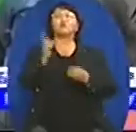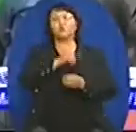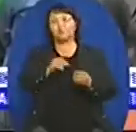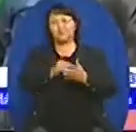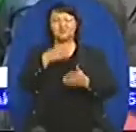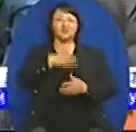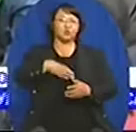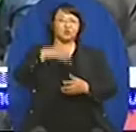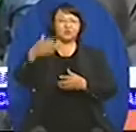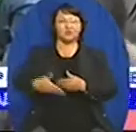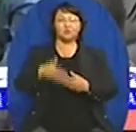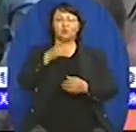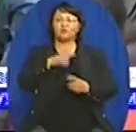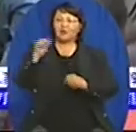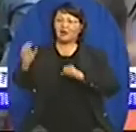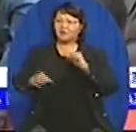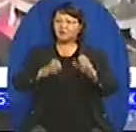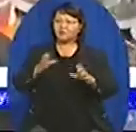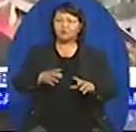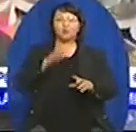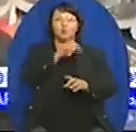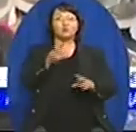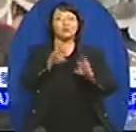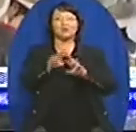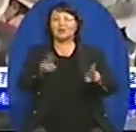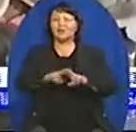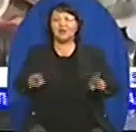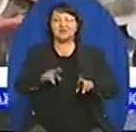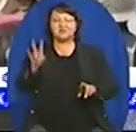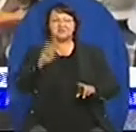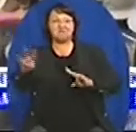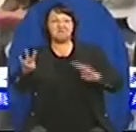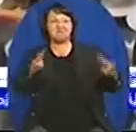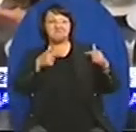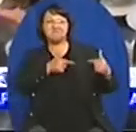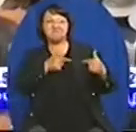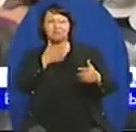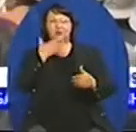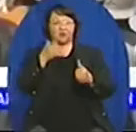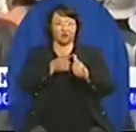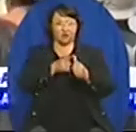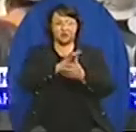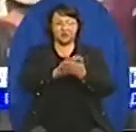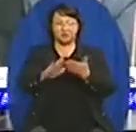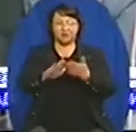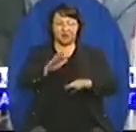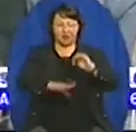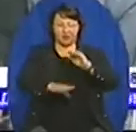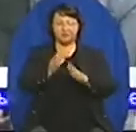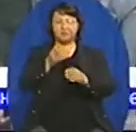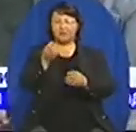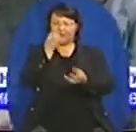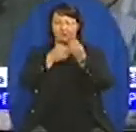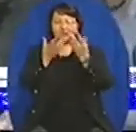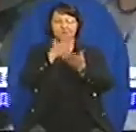авч ард олноо алагчилдаггүй, аль нэг нам эвслээр нь ялгадаггүй, нэр цэвэр, гар цэвэр хүн байх ёстой гэсэн өндөр шалгуураар Хөдөлмөрийн Баатар